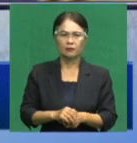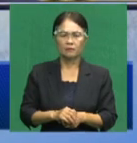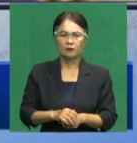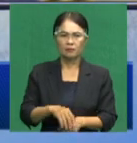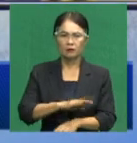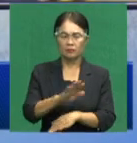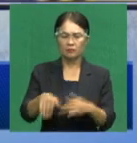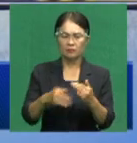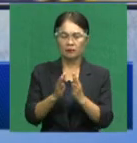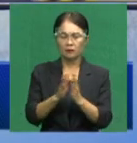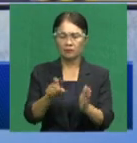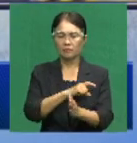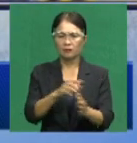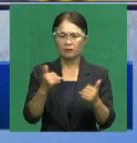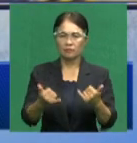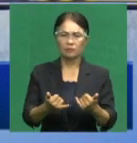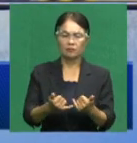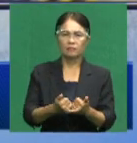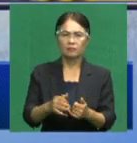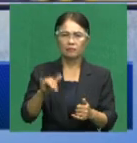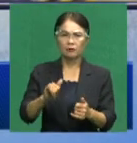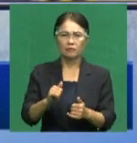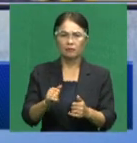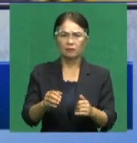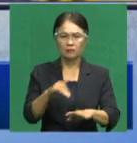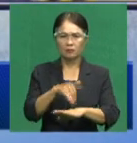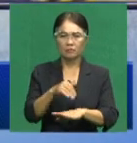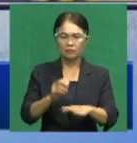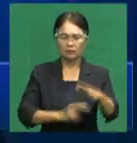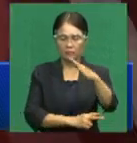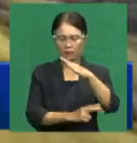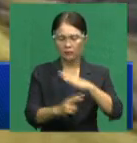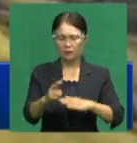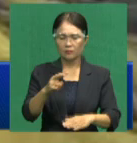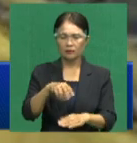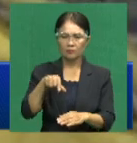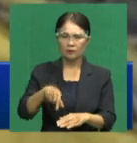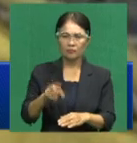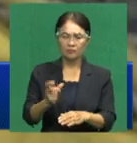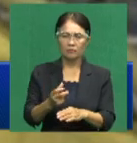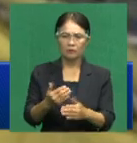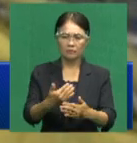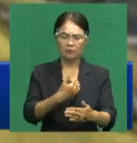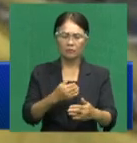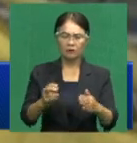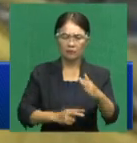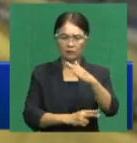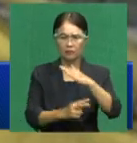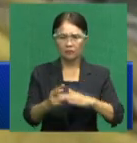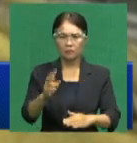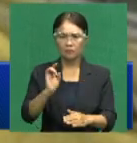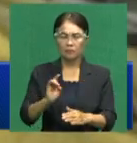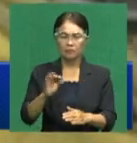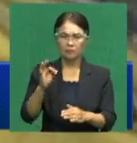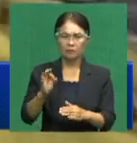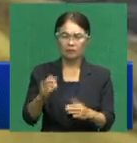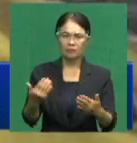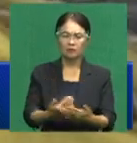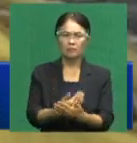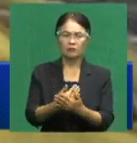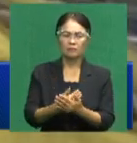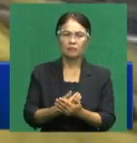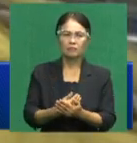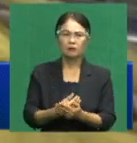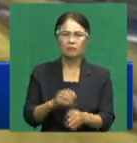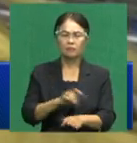បាទអរគុណលោកសុភ័ក្រសម្រាប់នៅគណៈនេះខ្ញុំកំពុងតែស្ថិតនៅលើស្ពានអាកាសក្បាលខ្នល់ហើយសម្រាប់នៅខាងក្រោយខ្ញុំនេះគឺស្ពានមនីវងថ្មីដោយសារ